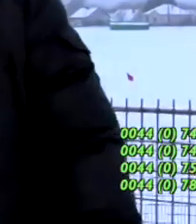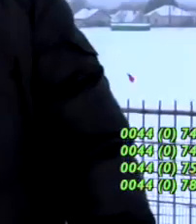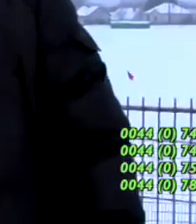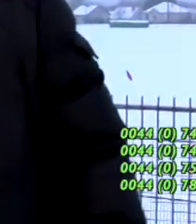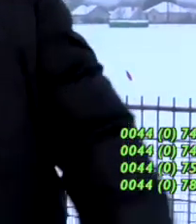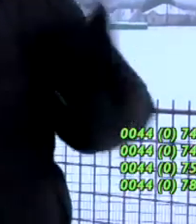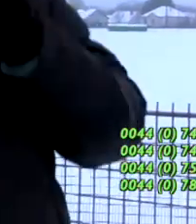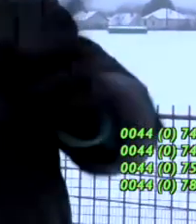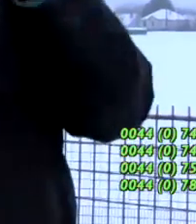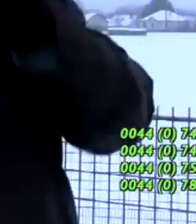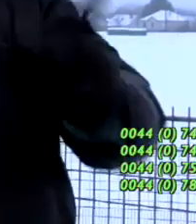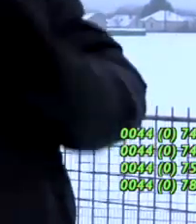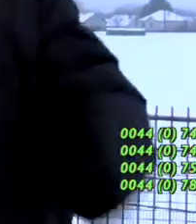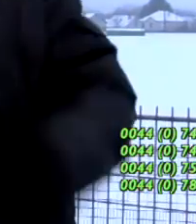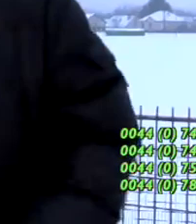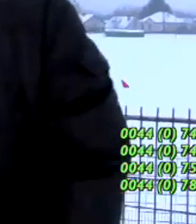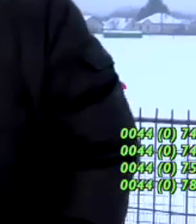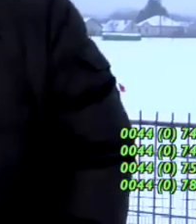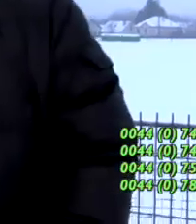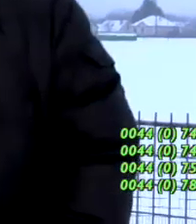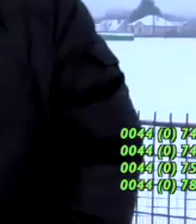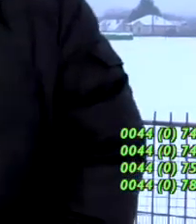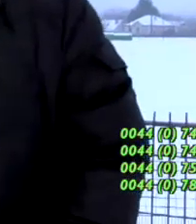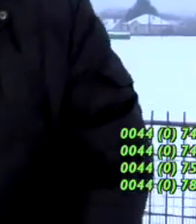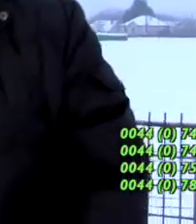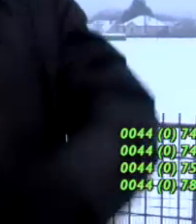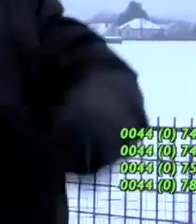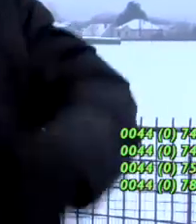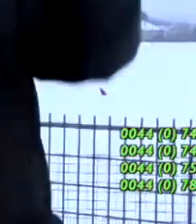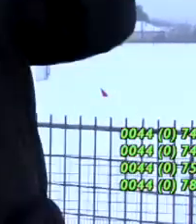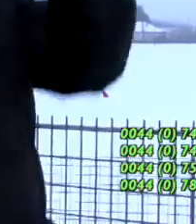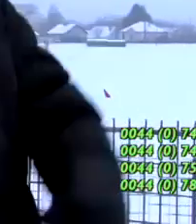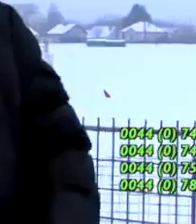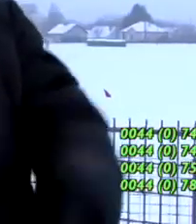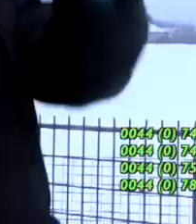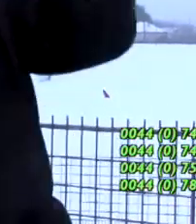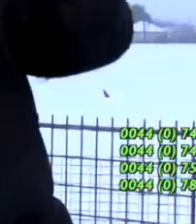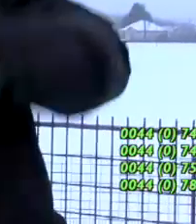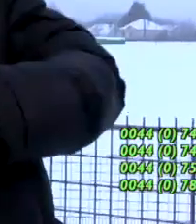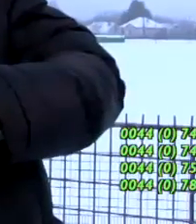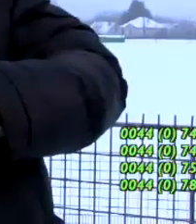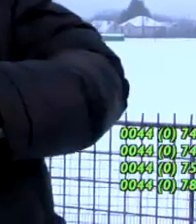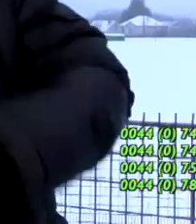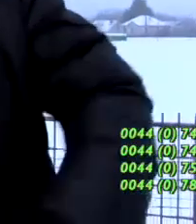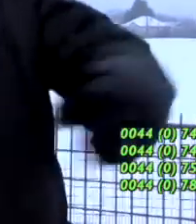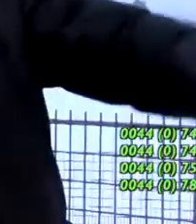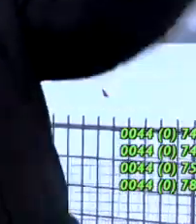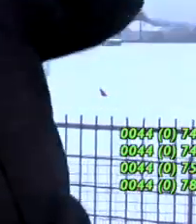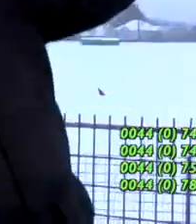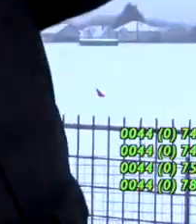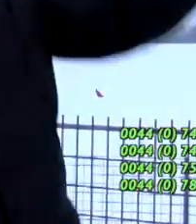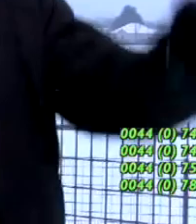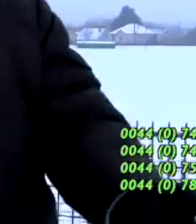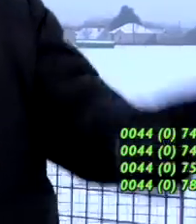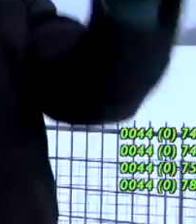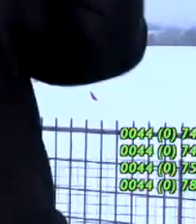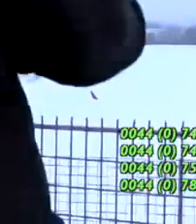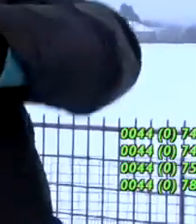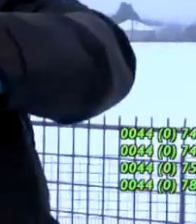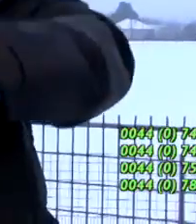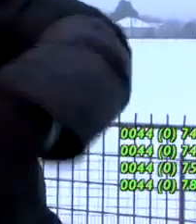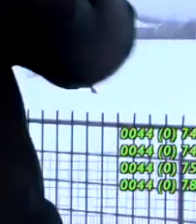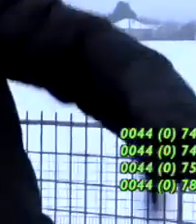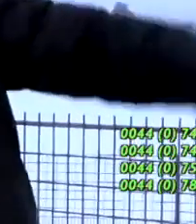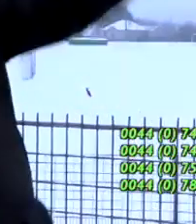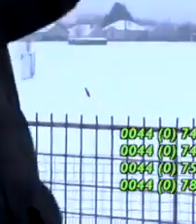Sepela TV et yena makambu ya sikali susu. O ba chaîne ya France eza na kati. Ba chaîne ya Congo eza na